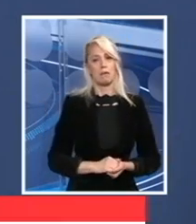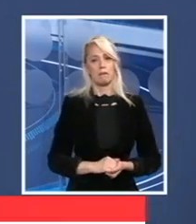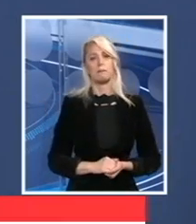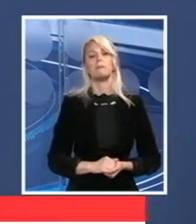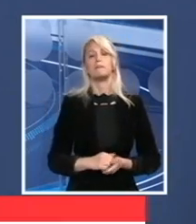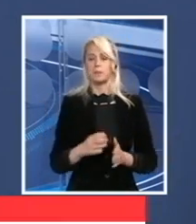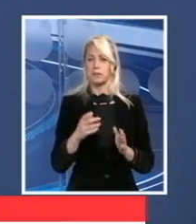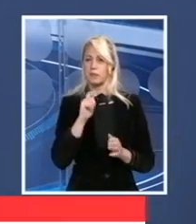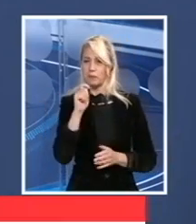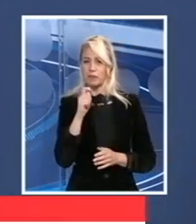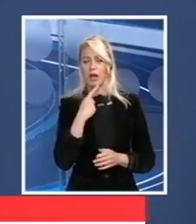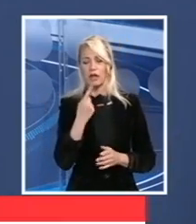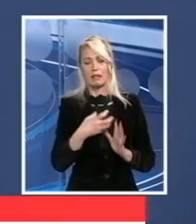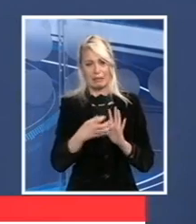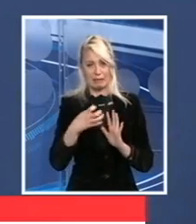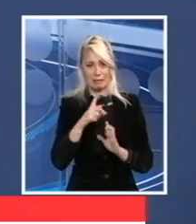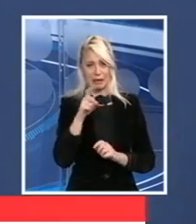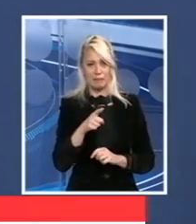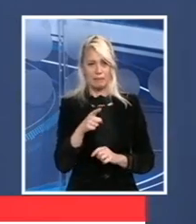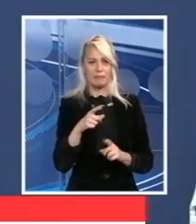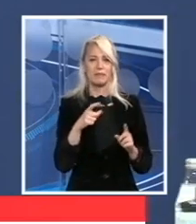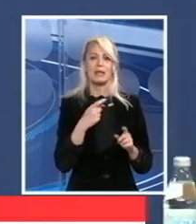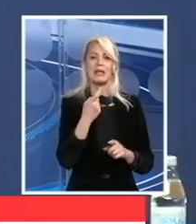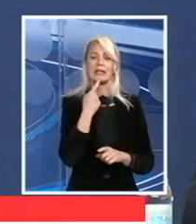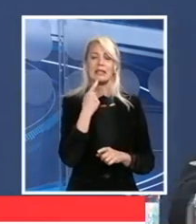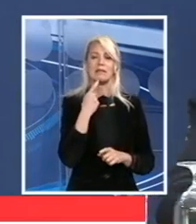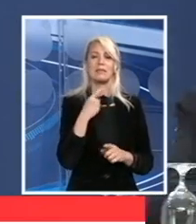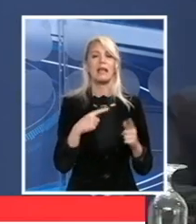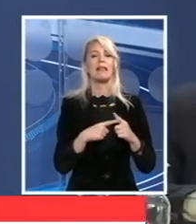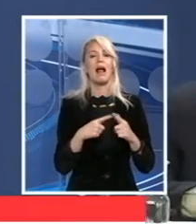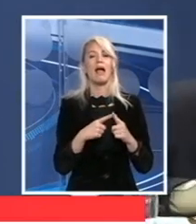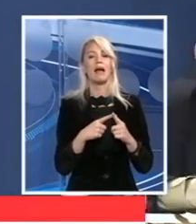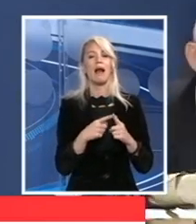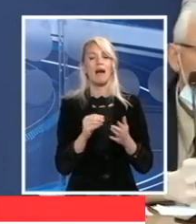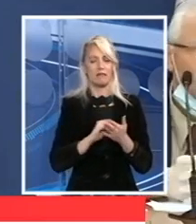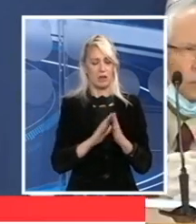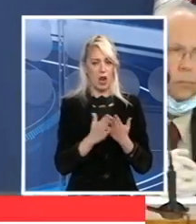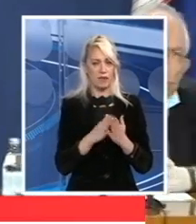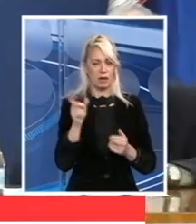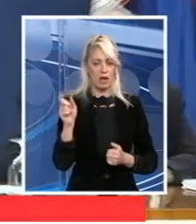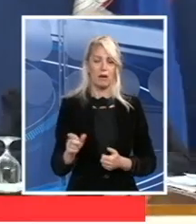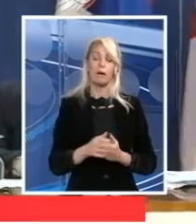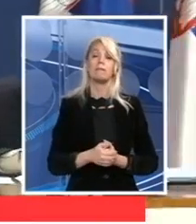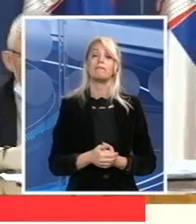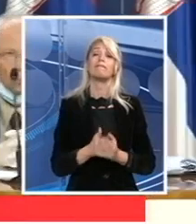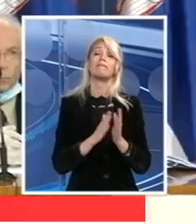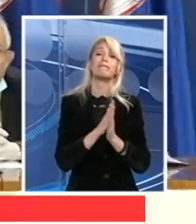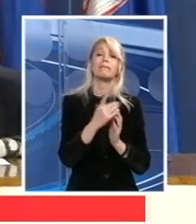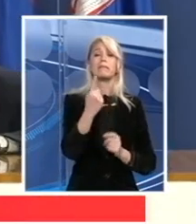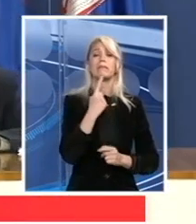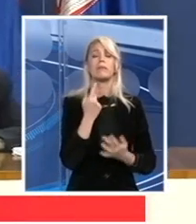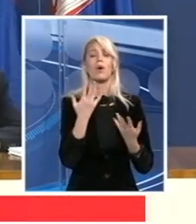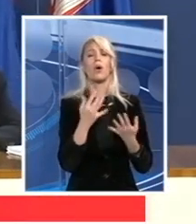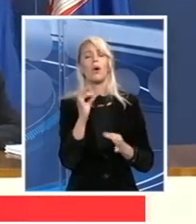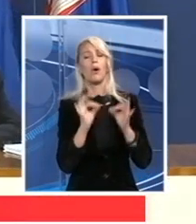Možemo dalje. Dragana, Srpski telegraf. Dragana Petrović, Srpski telegraf. Da li možete da nam kažete koliki je procenat